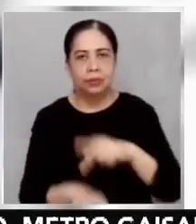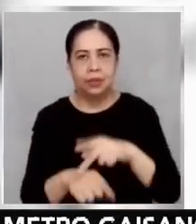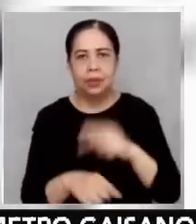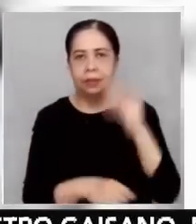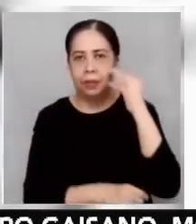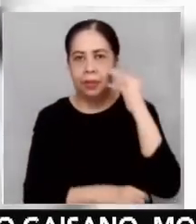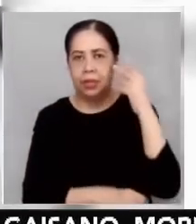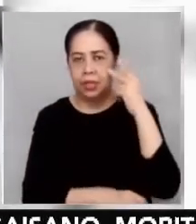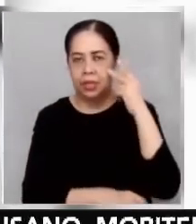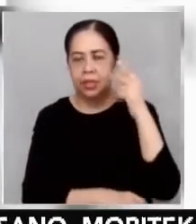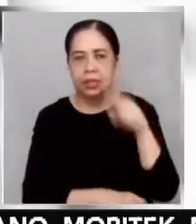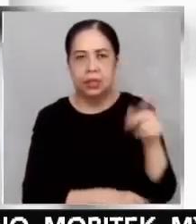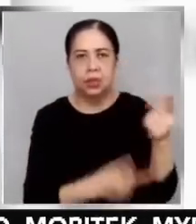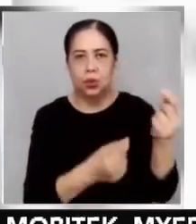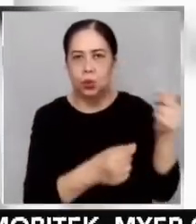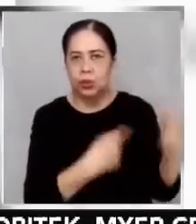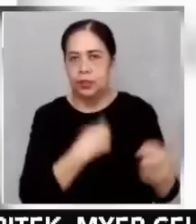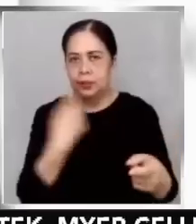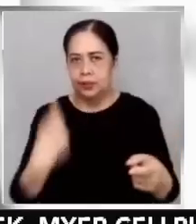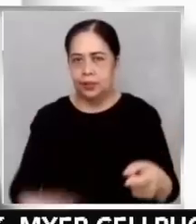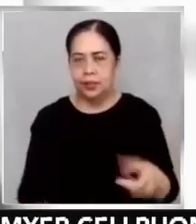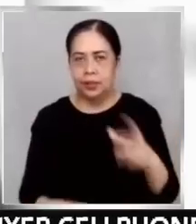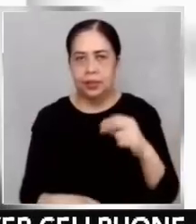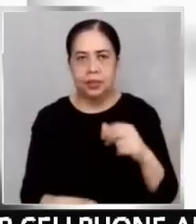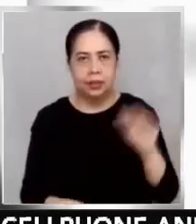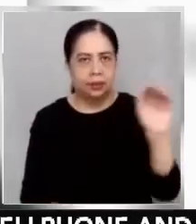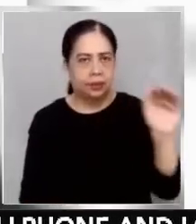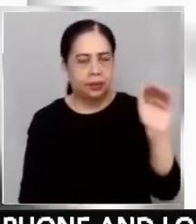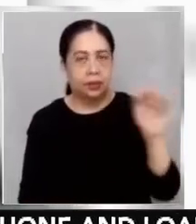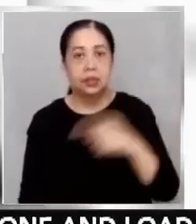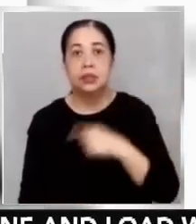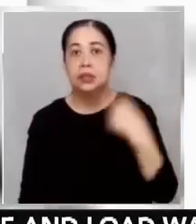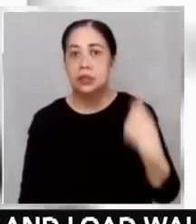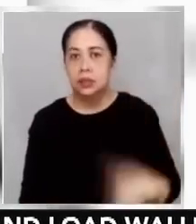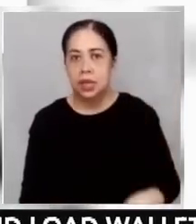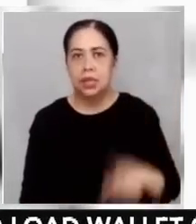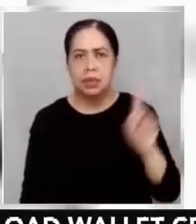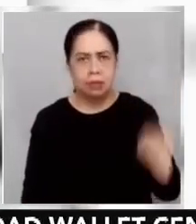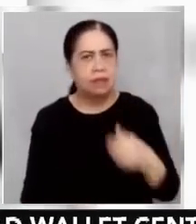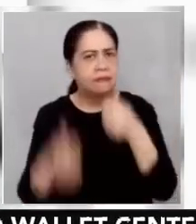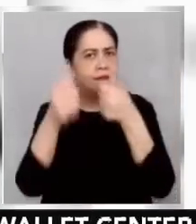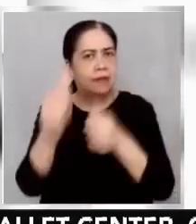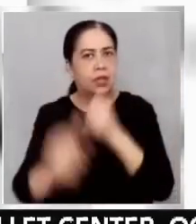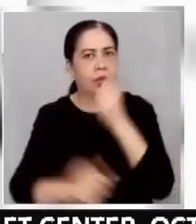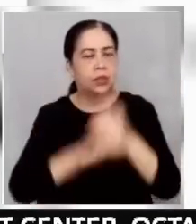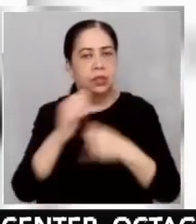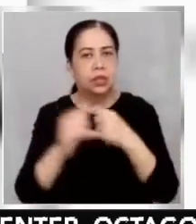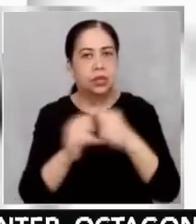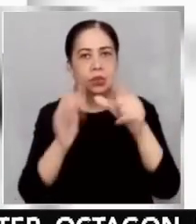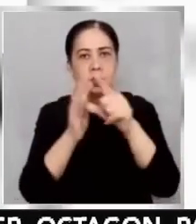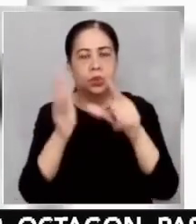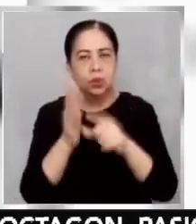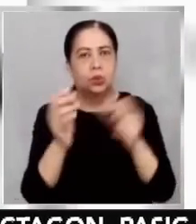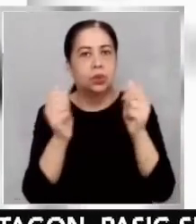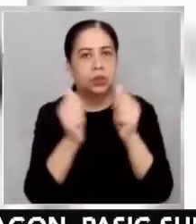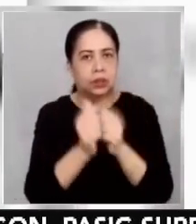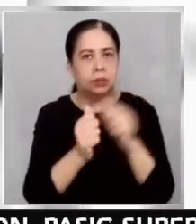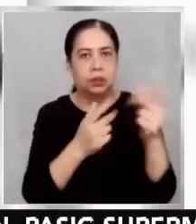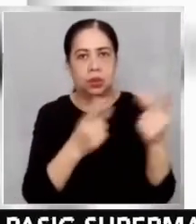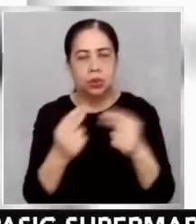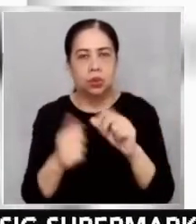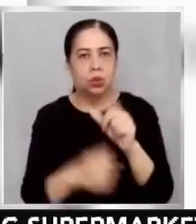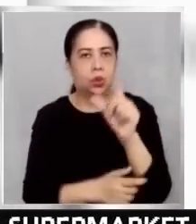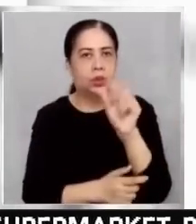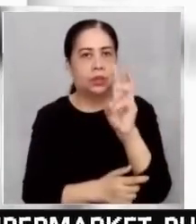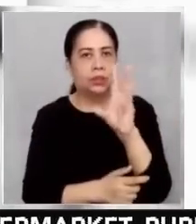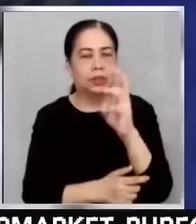ang ginawa ng China at nananawagan siya sa China na sumunod sa international law kasama ang pagtupad sa 2016